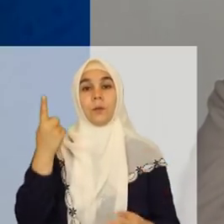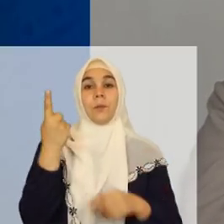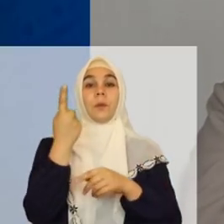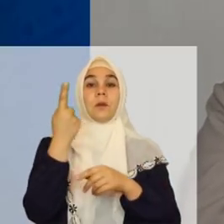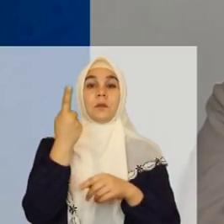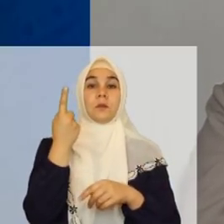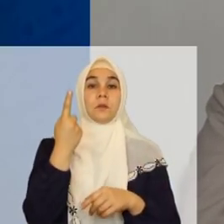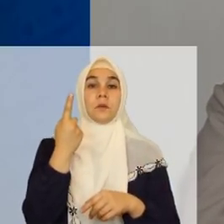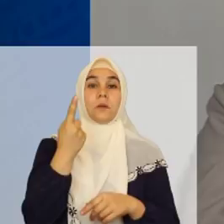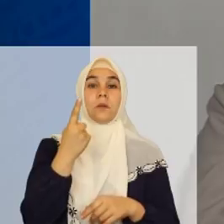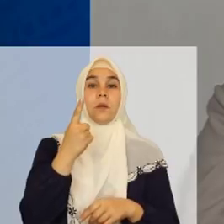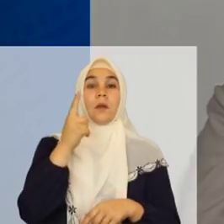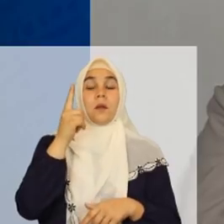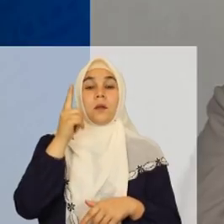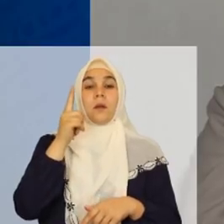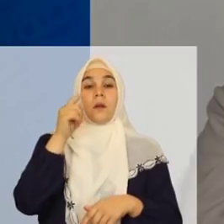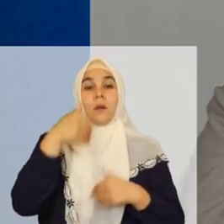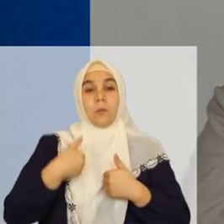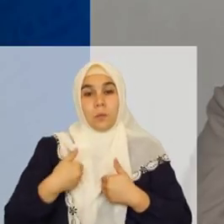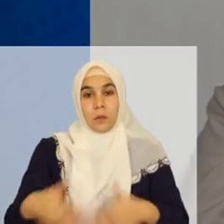Birinchisi tavba qiladi.